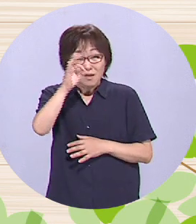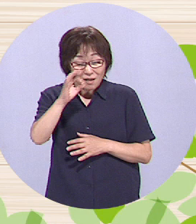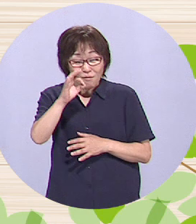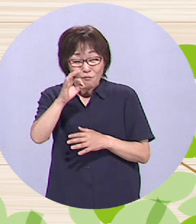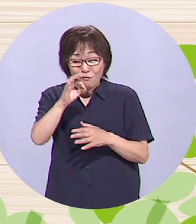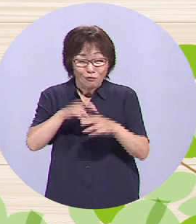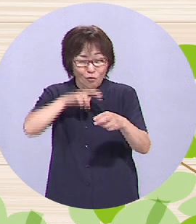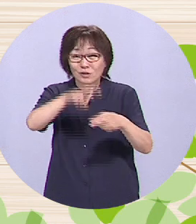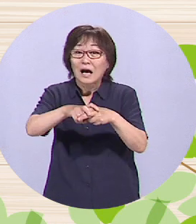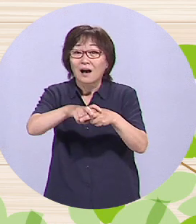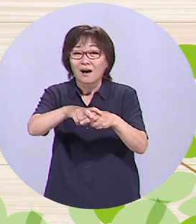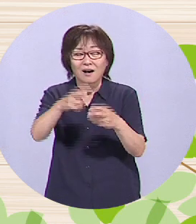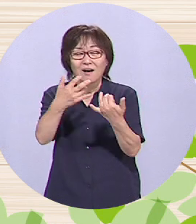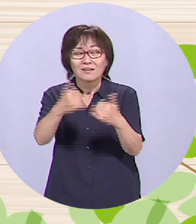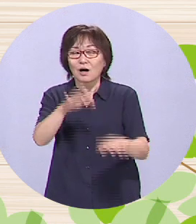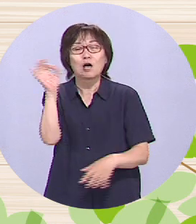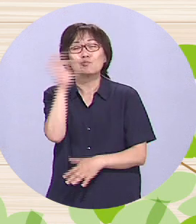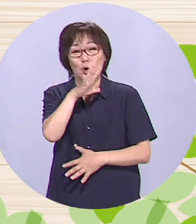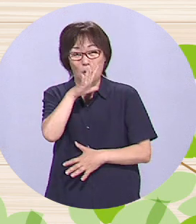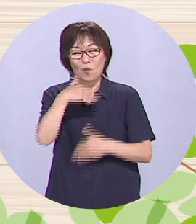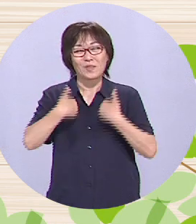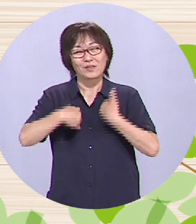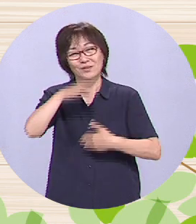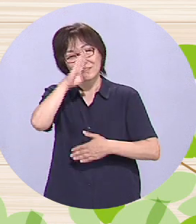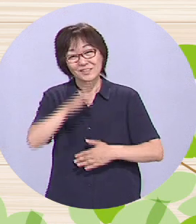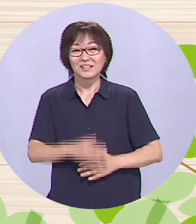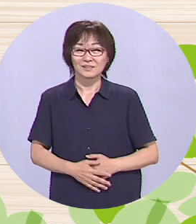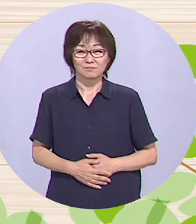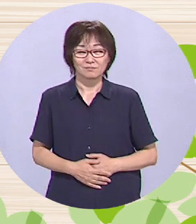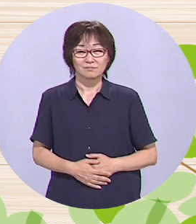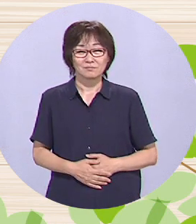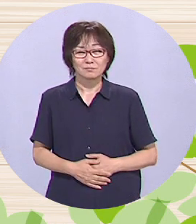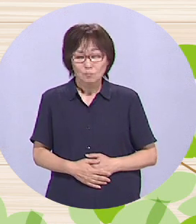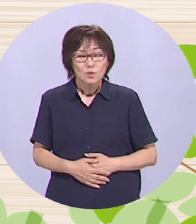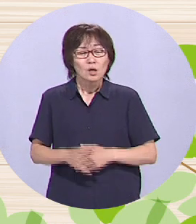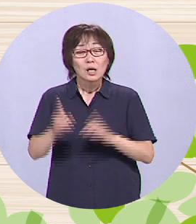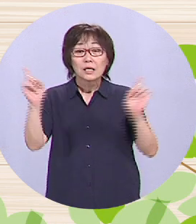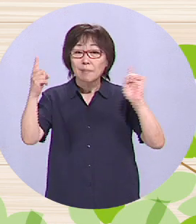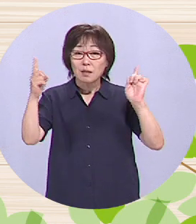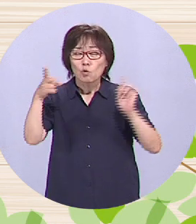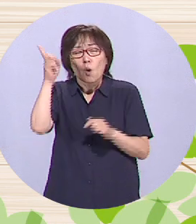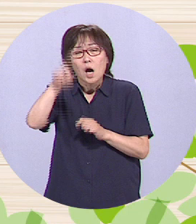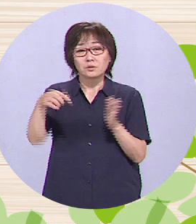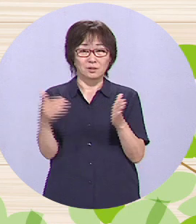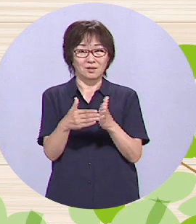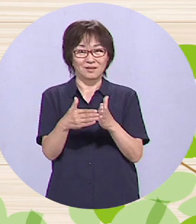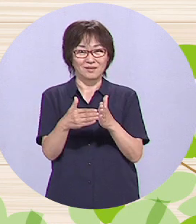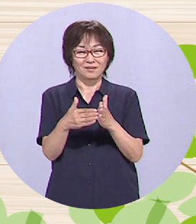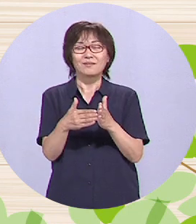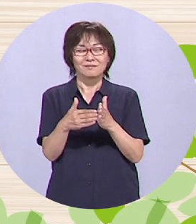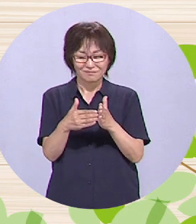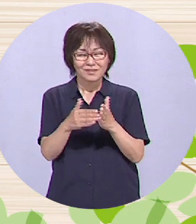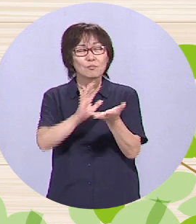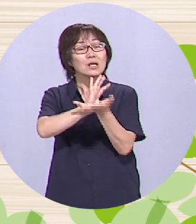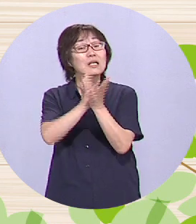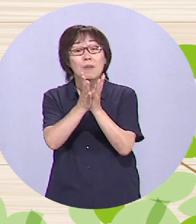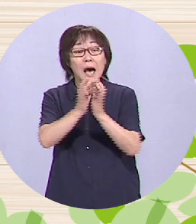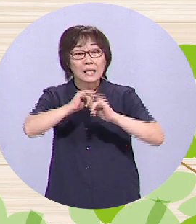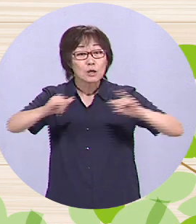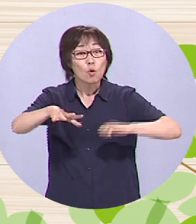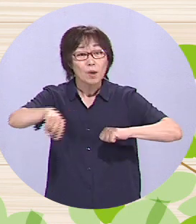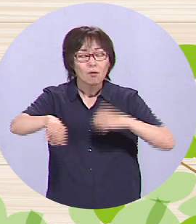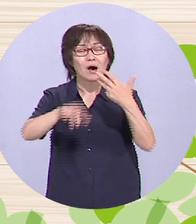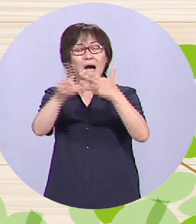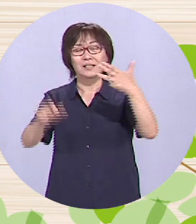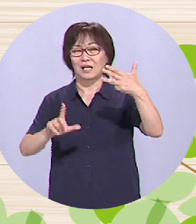は無料なので、ぜひお楽しみください。なおこのイベントは明日のみですが、ひまわり広場は8月上旬